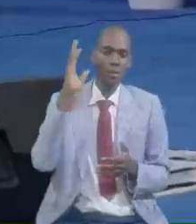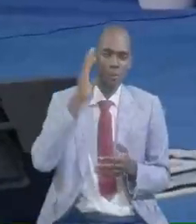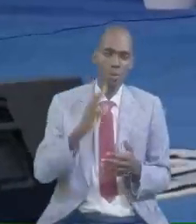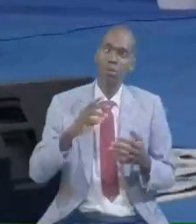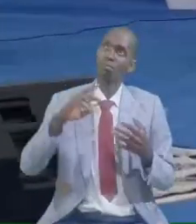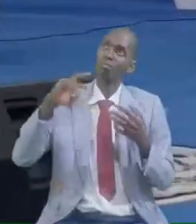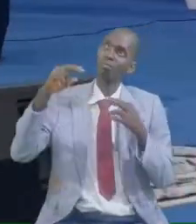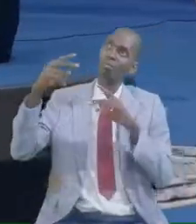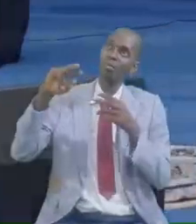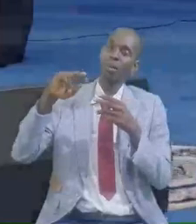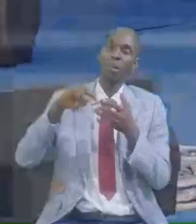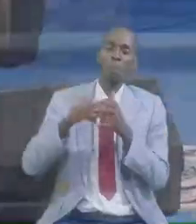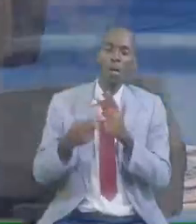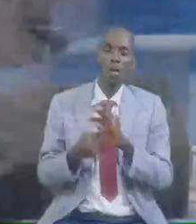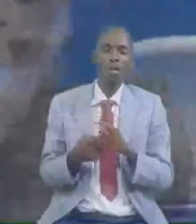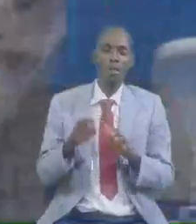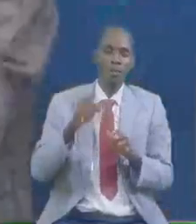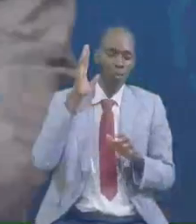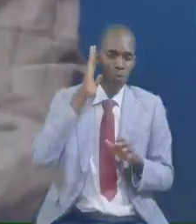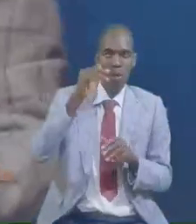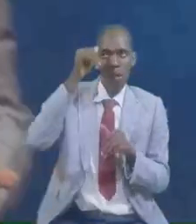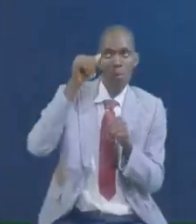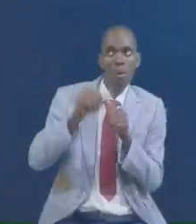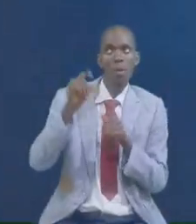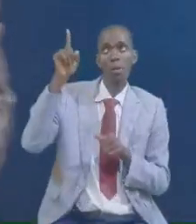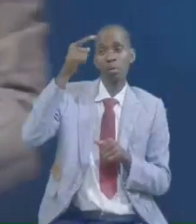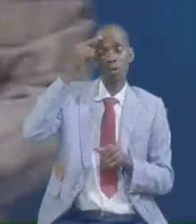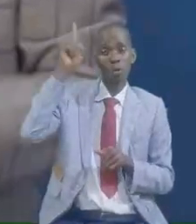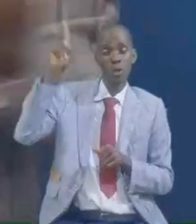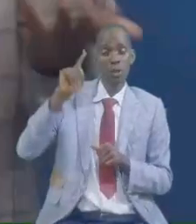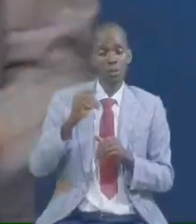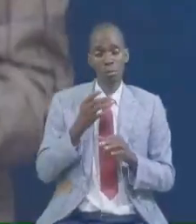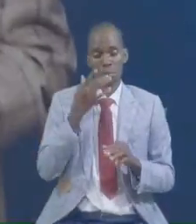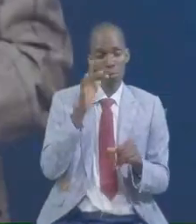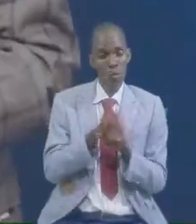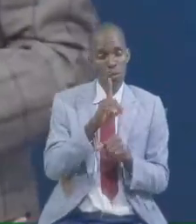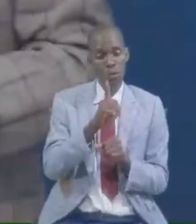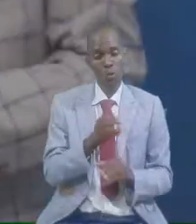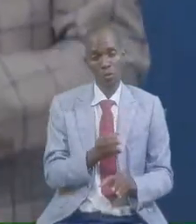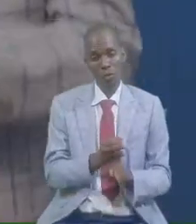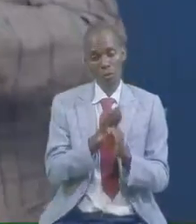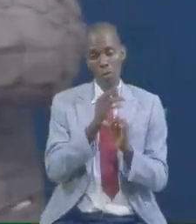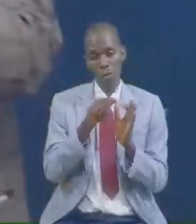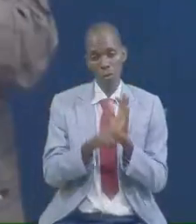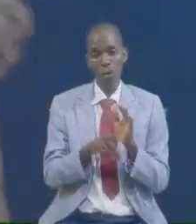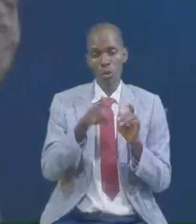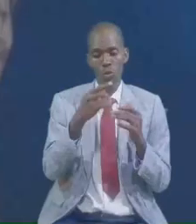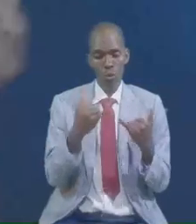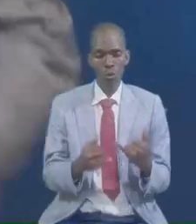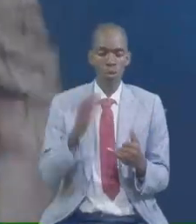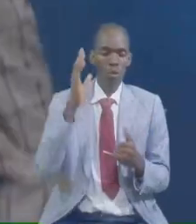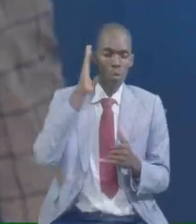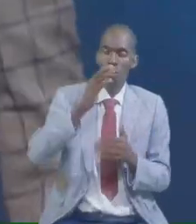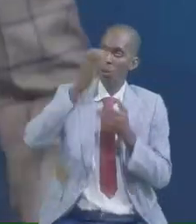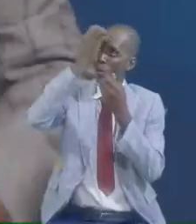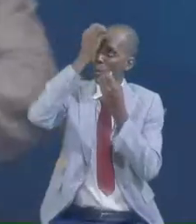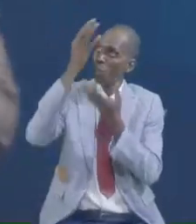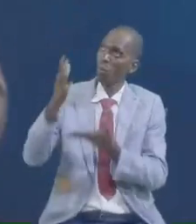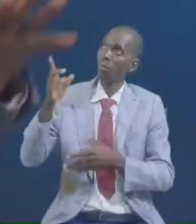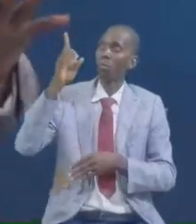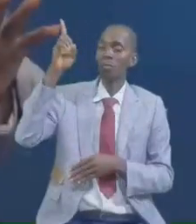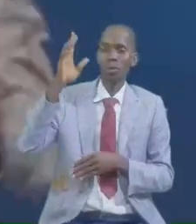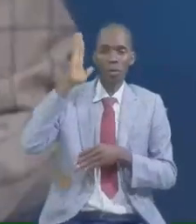réciproque. Tu vas te rappeler de lui. Tu lis sa parole. Tu lui adresses tes prières. Tu t'abandonnes à lui. Tu te soumets